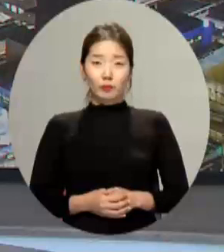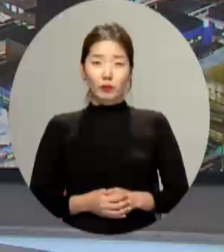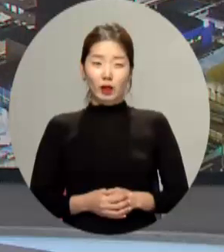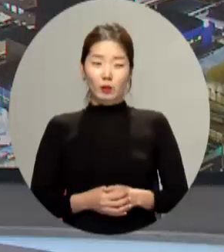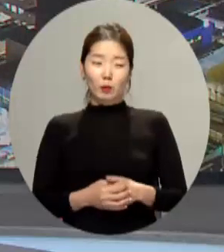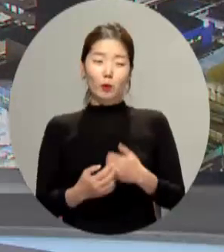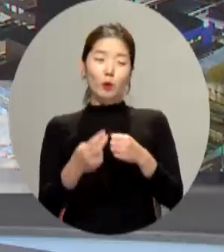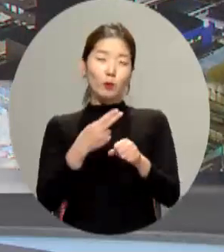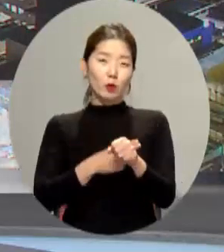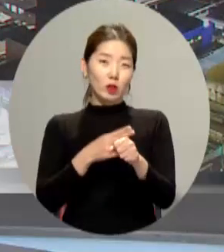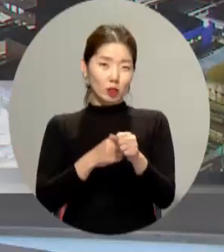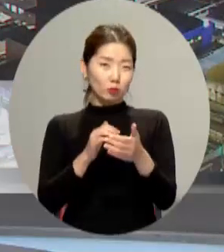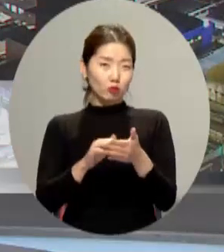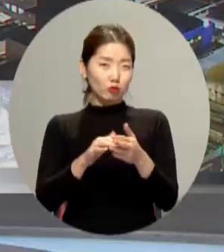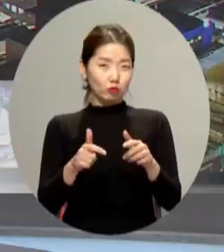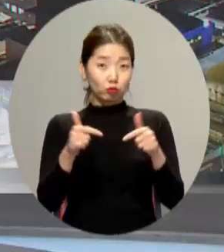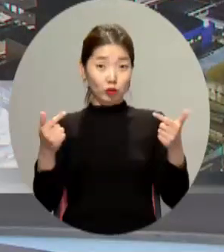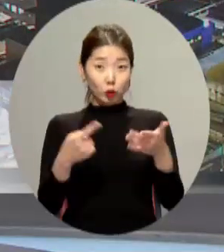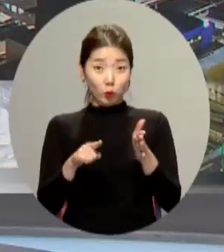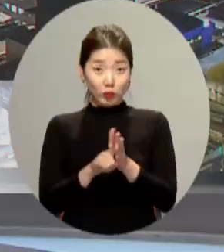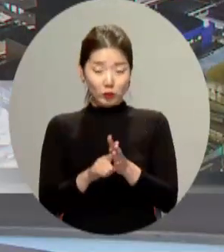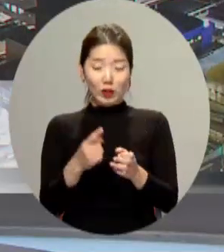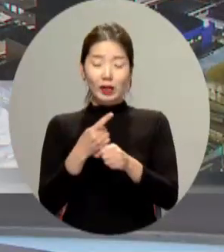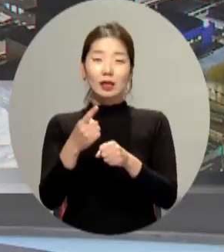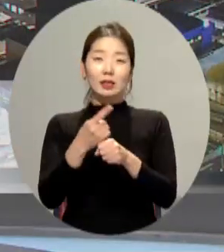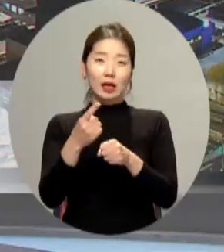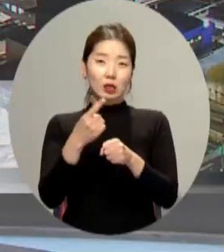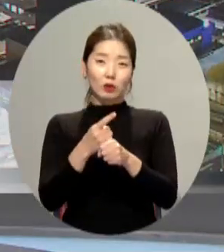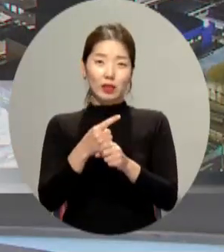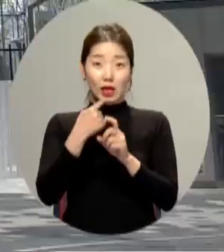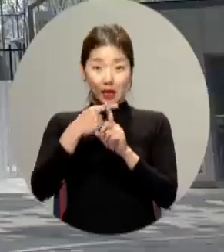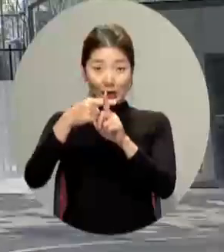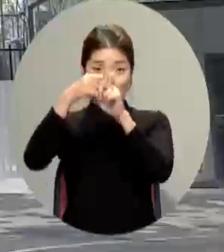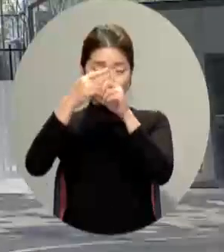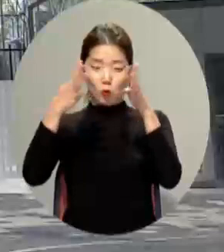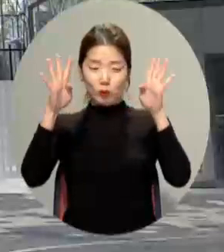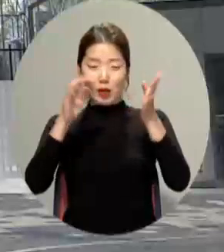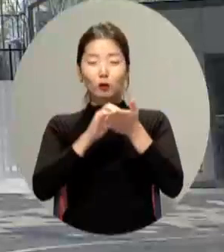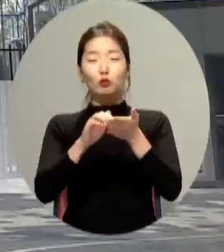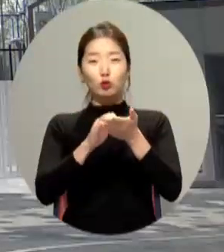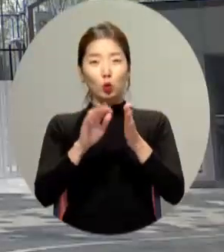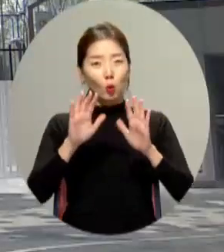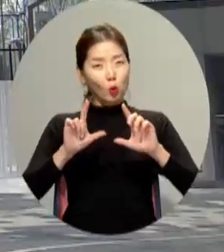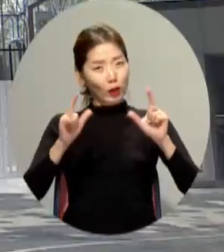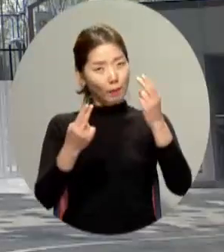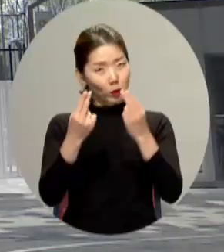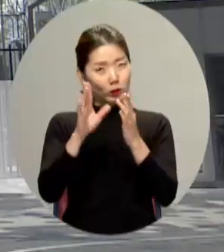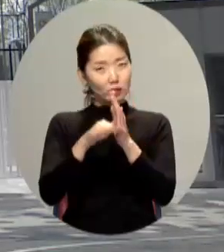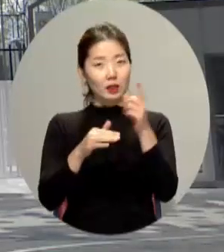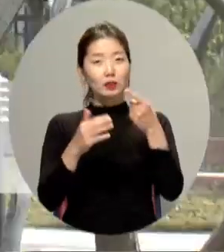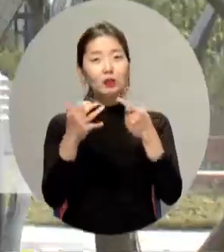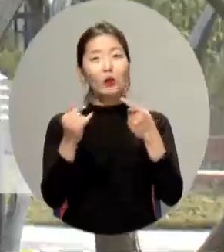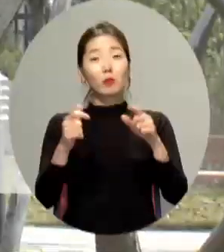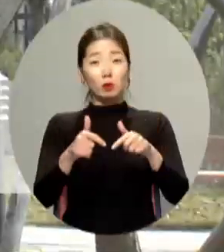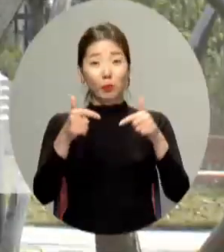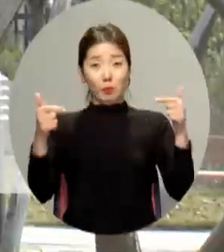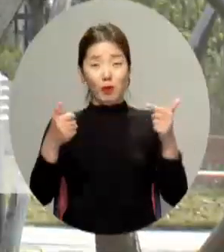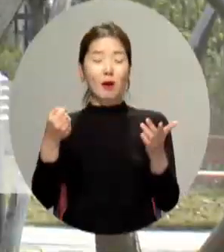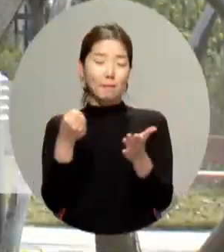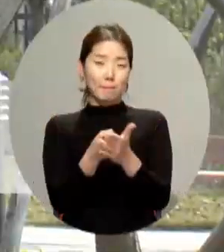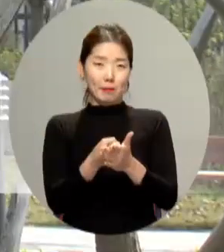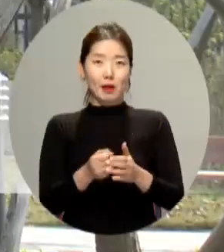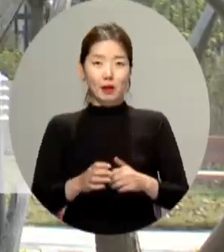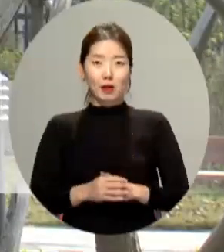의대 정원 증원에 이어 보건복지부가 2025학년도 간호대학 입학 정원을 올해 대비 1천명 증원하기로